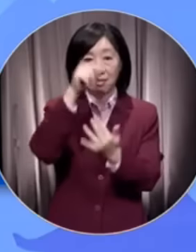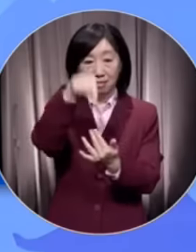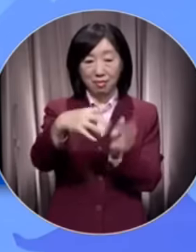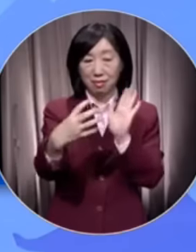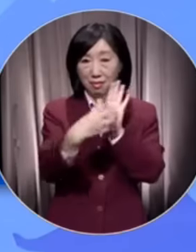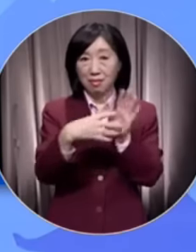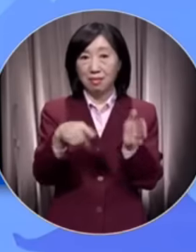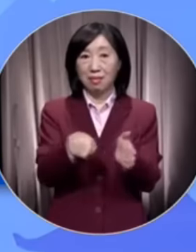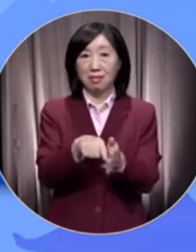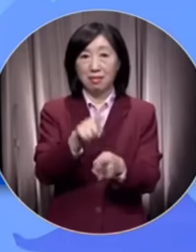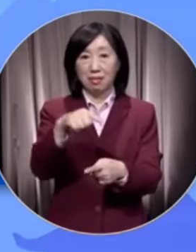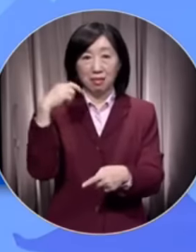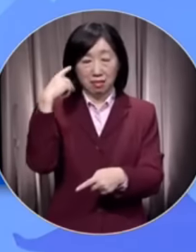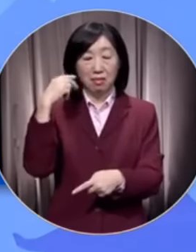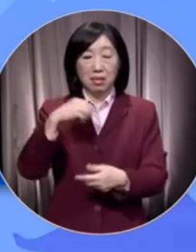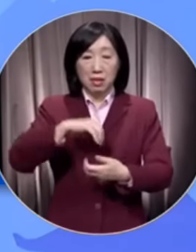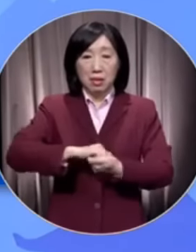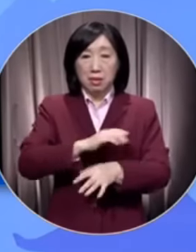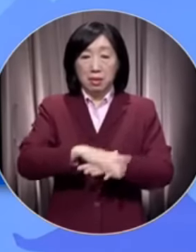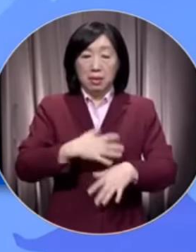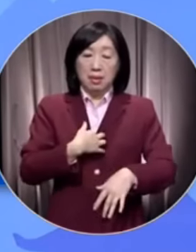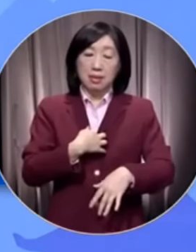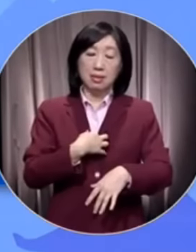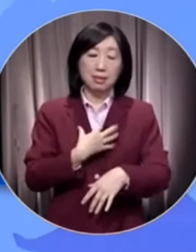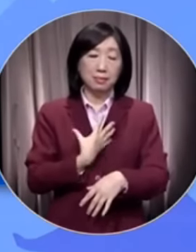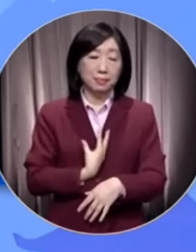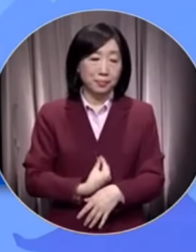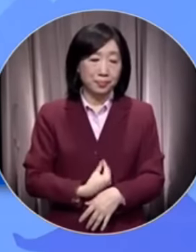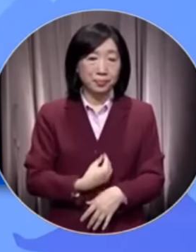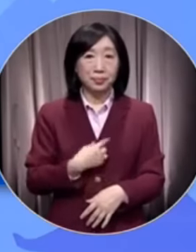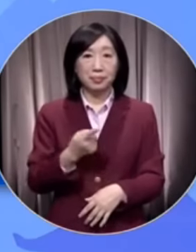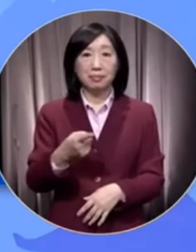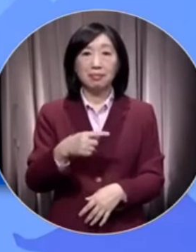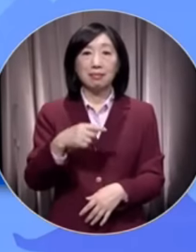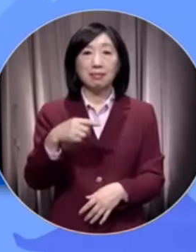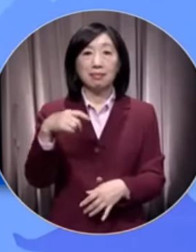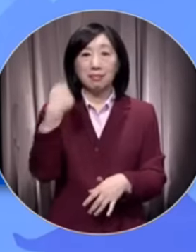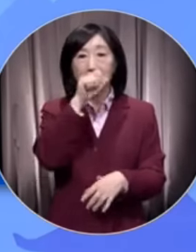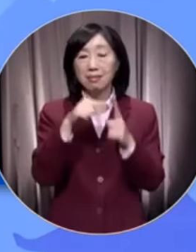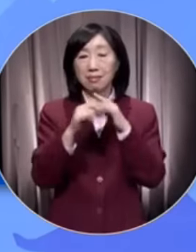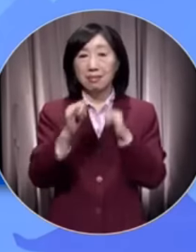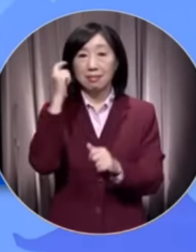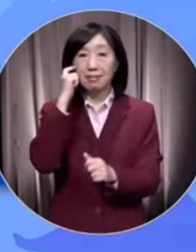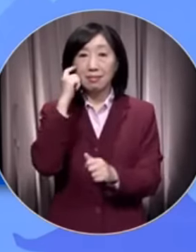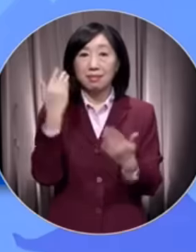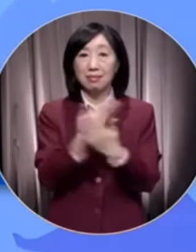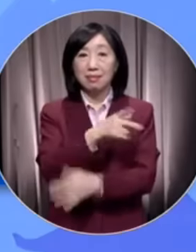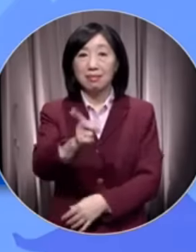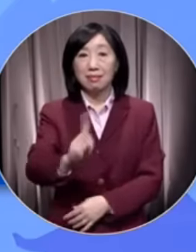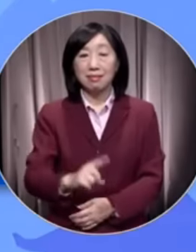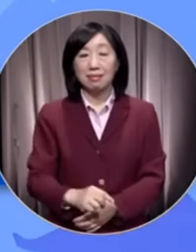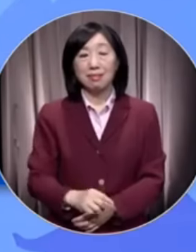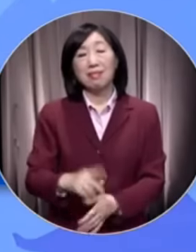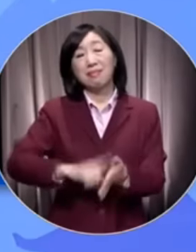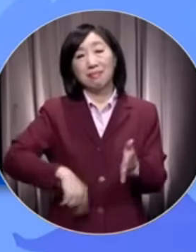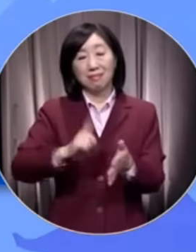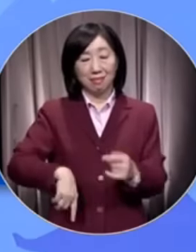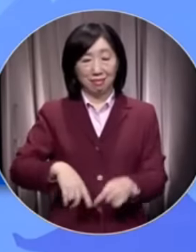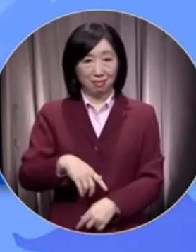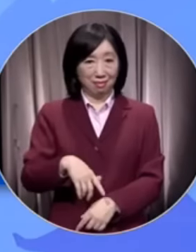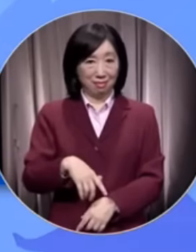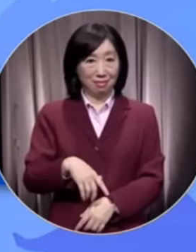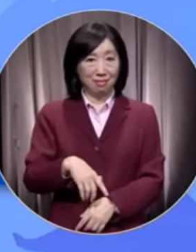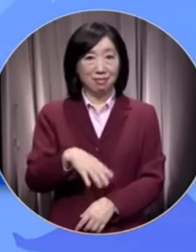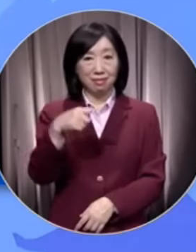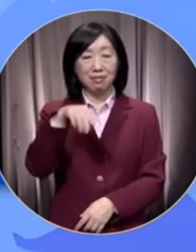中的感触其实是很深的。台湾人民想把什么换掉？我想答案很简单，他们想把一个